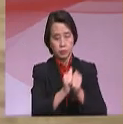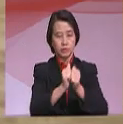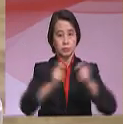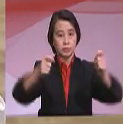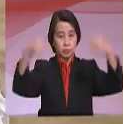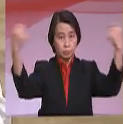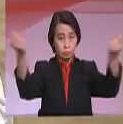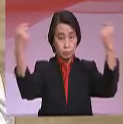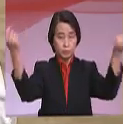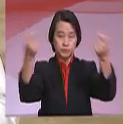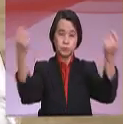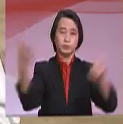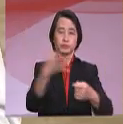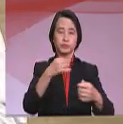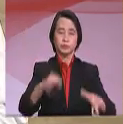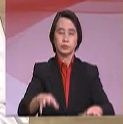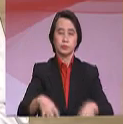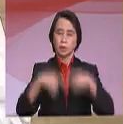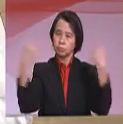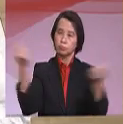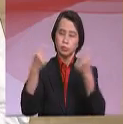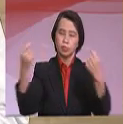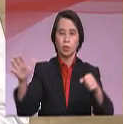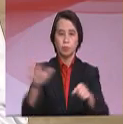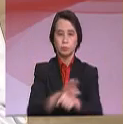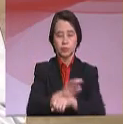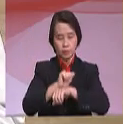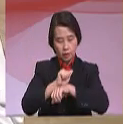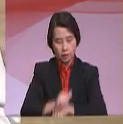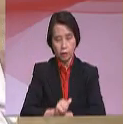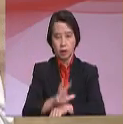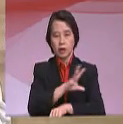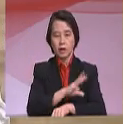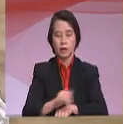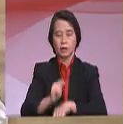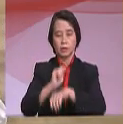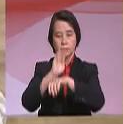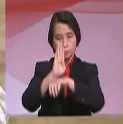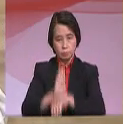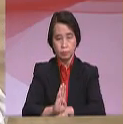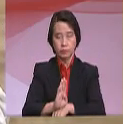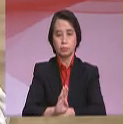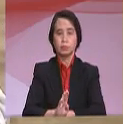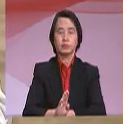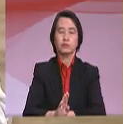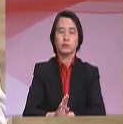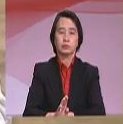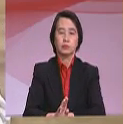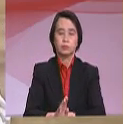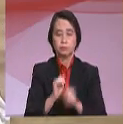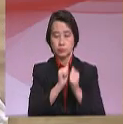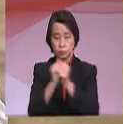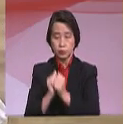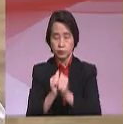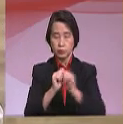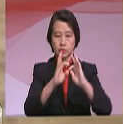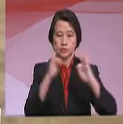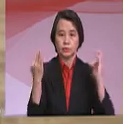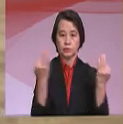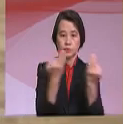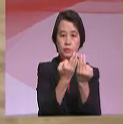meraikan dan menyambutnya dengan penuh adat dan tradisi, bukan sahaja bersama ahli